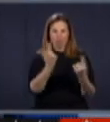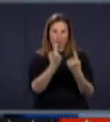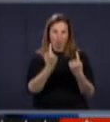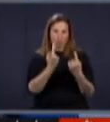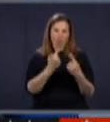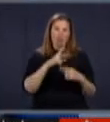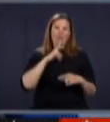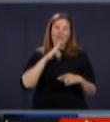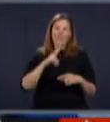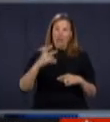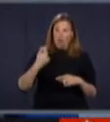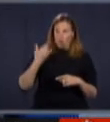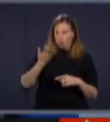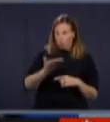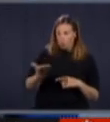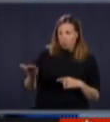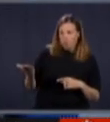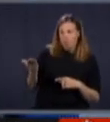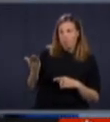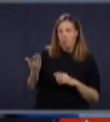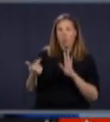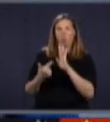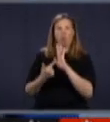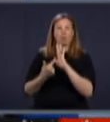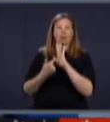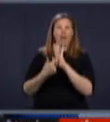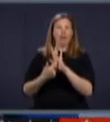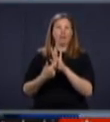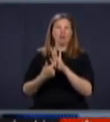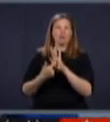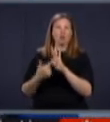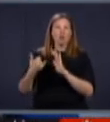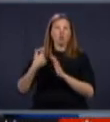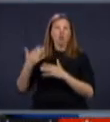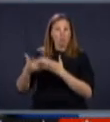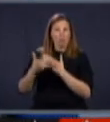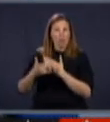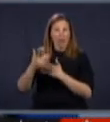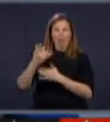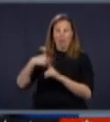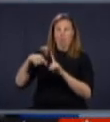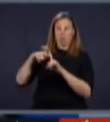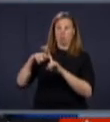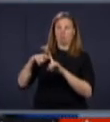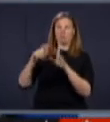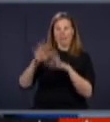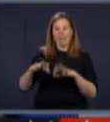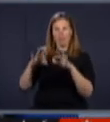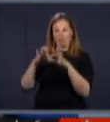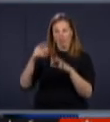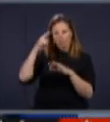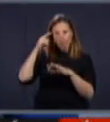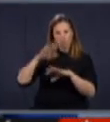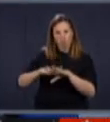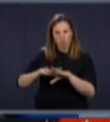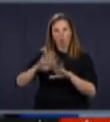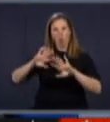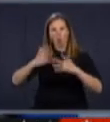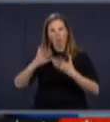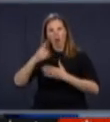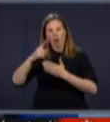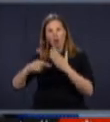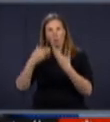des clientèles jeunes, particulièrement aussi de celles qui sont les plus vulnérables. Et on sait notamment que dans la réouverture des écoles, pour les jeunes